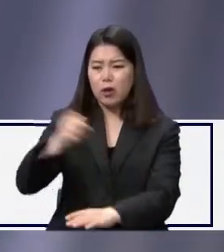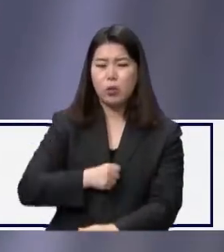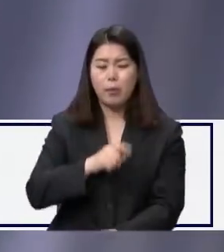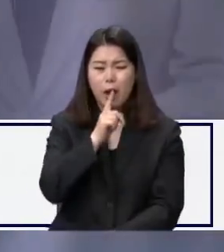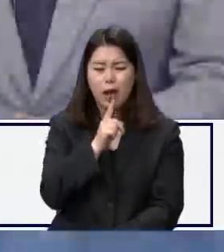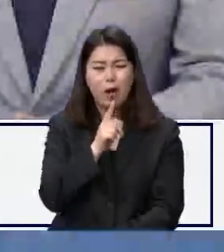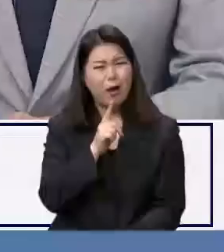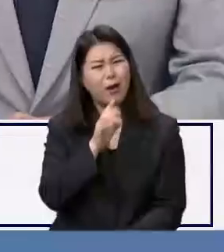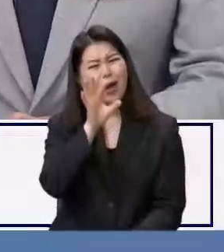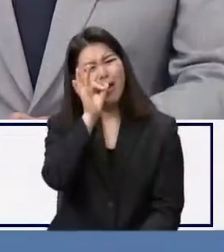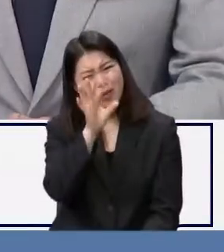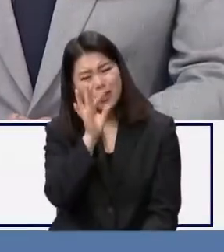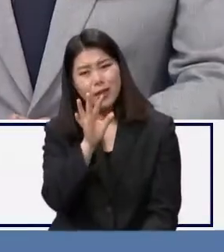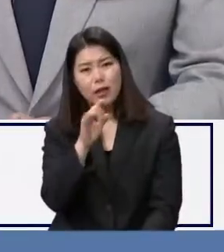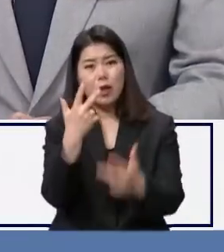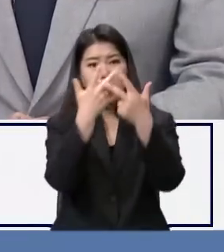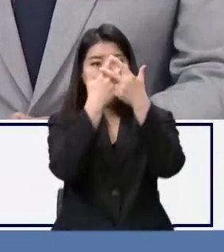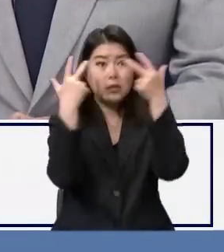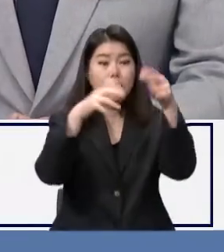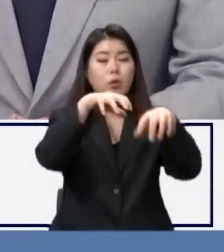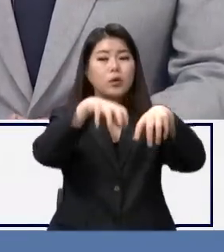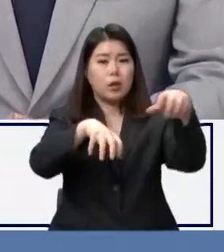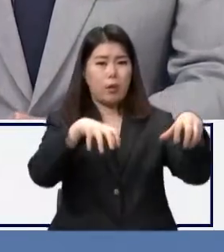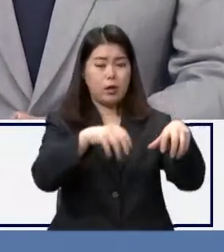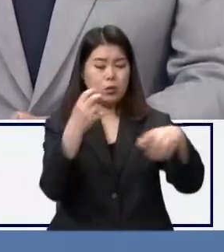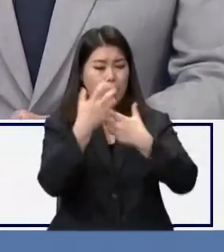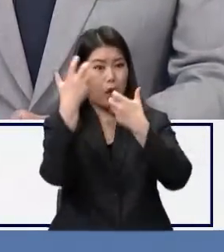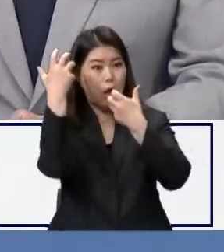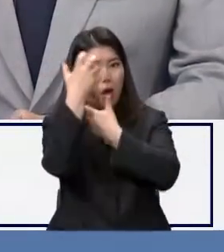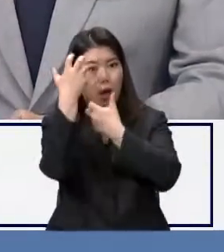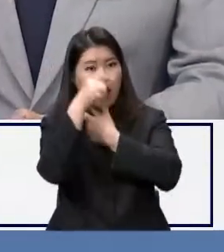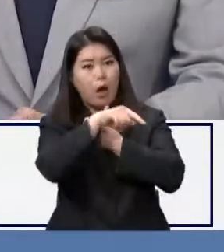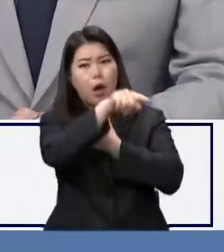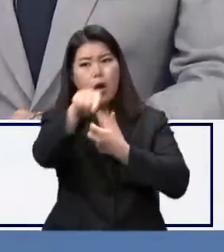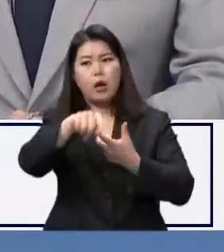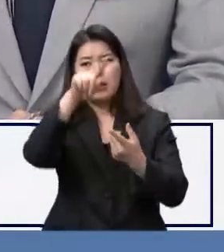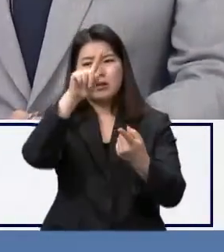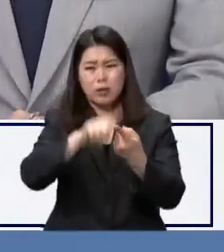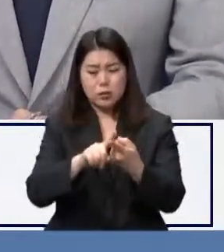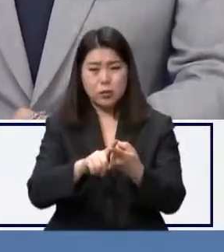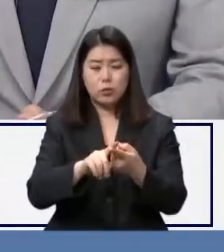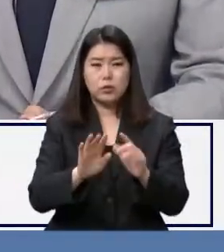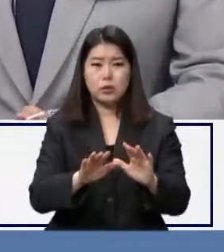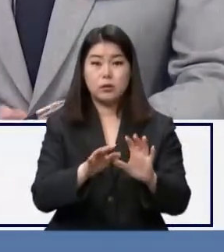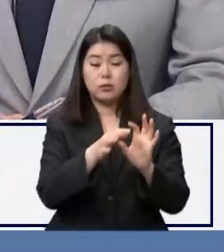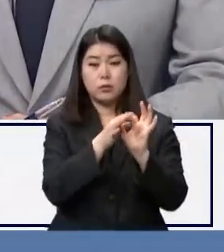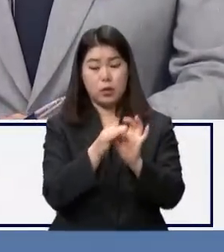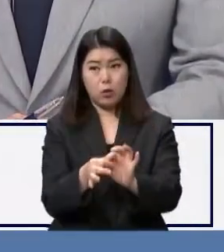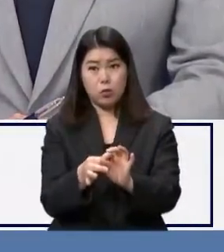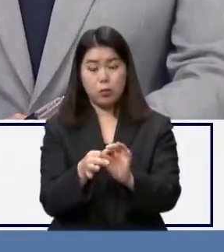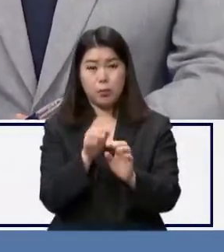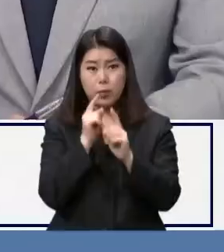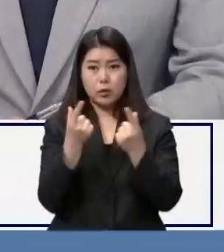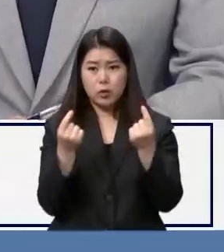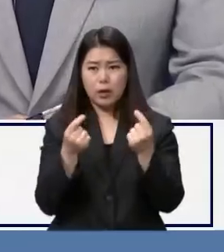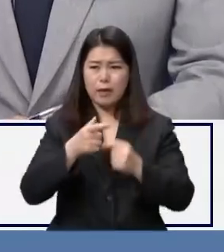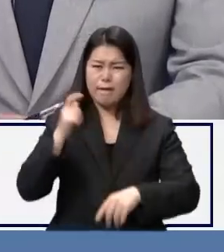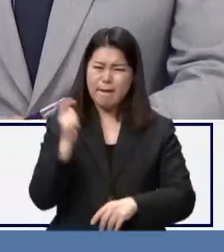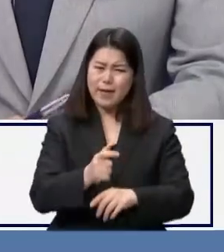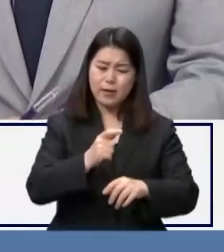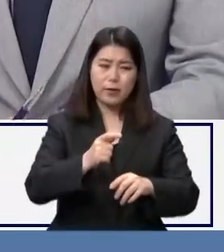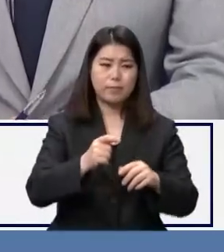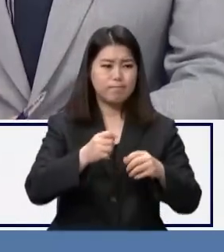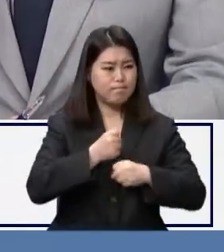발언들이 나오는 제명인의 마을이나 강성 팬덤 치면 메시지에 대해서 이재명 대표가 이제까지 계속 말씀하셨던 것처럼 강하게